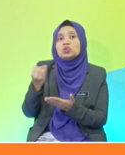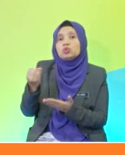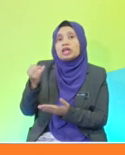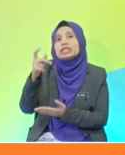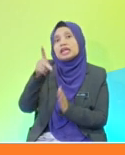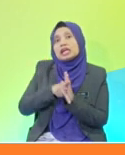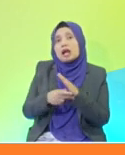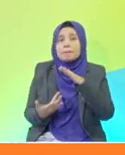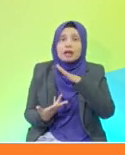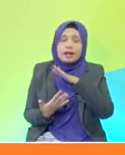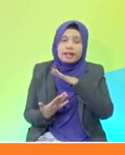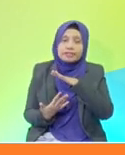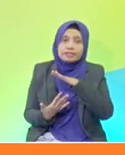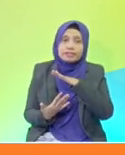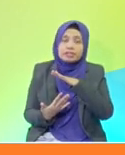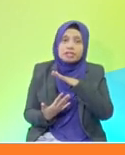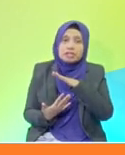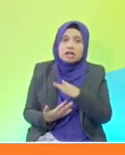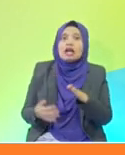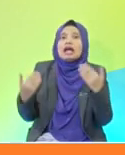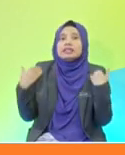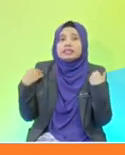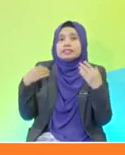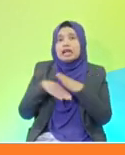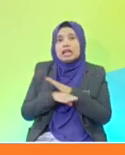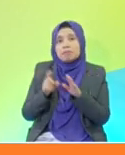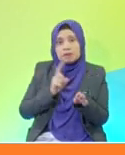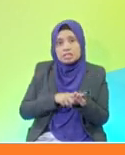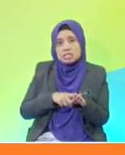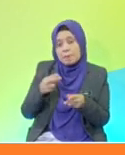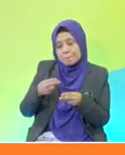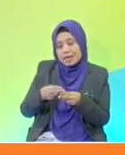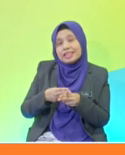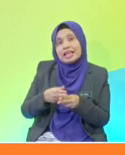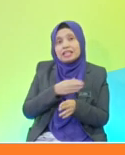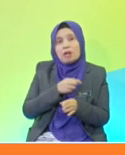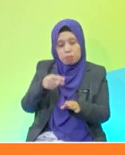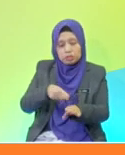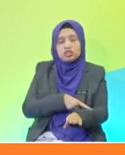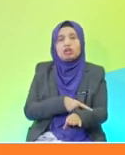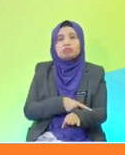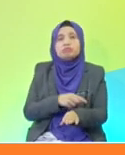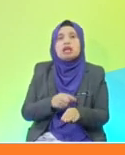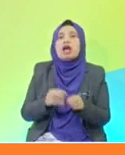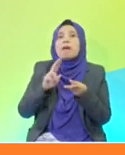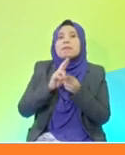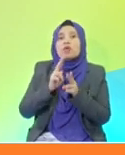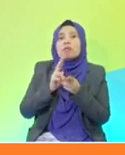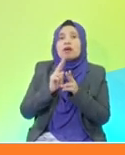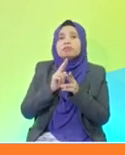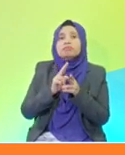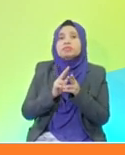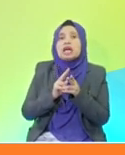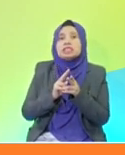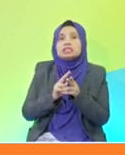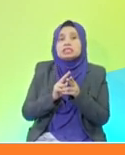ketiga wujud dalam jangka masa pendek dan jangka Masa panjang yang keempat berubah secara langsung